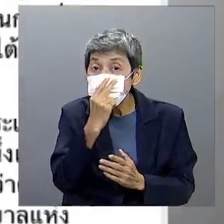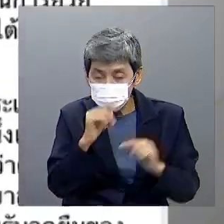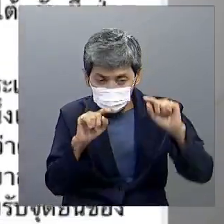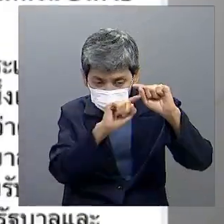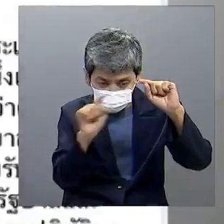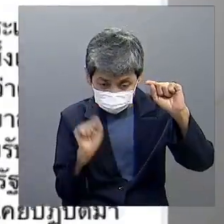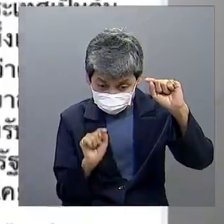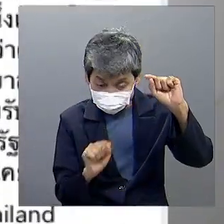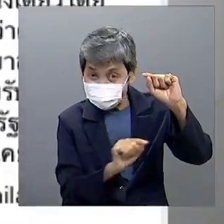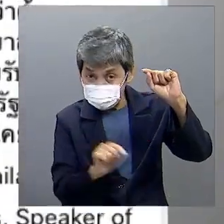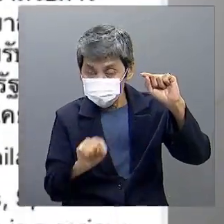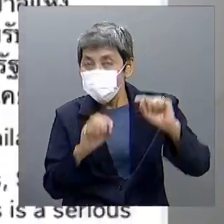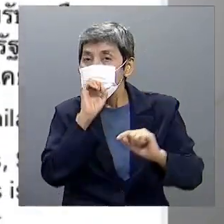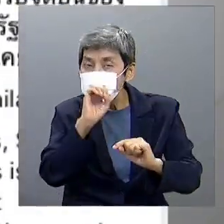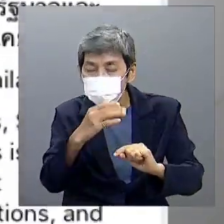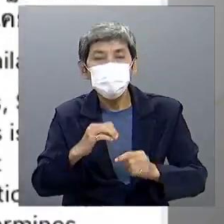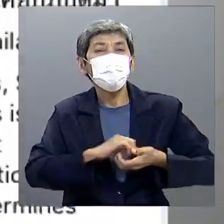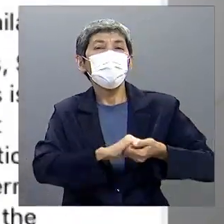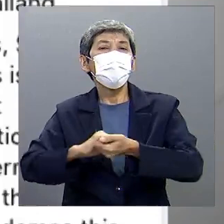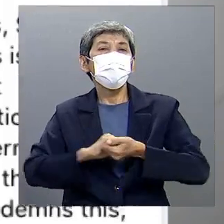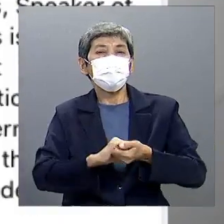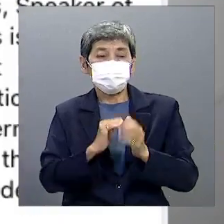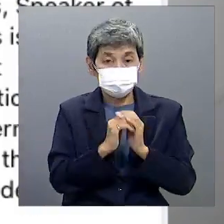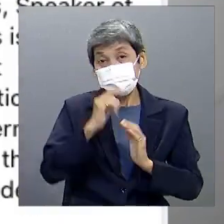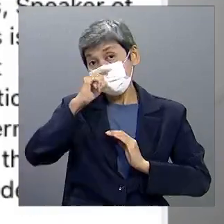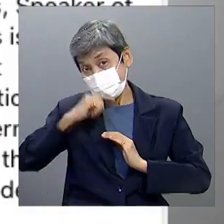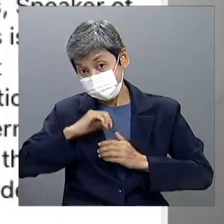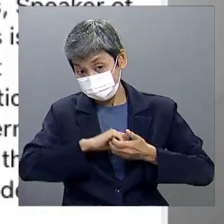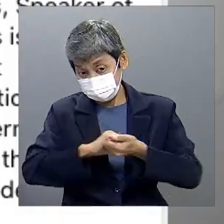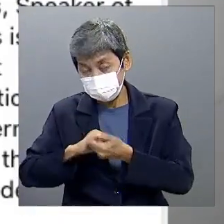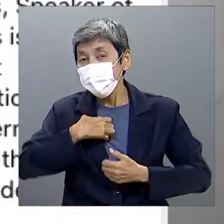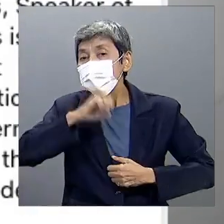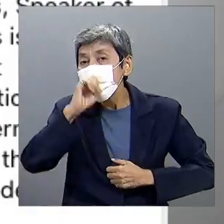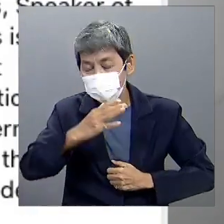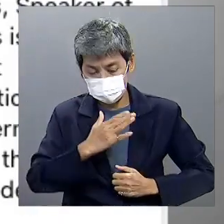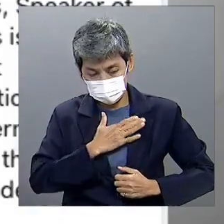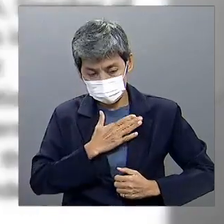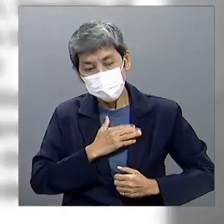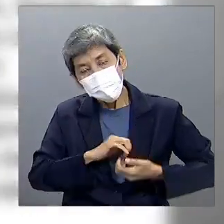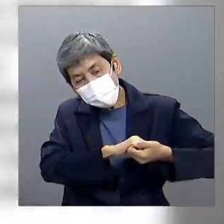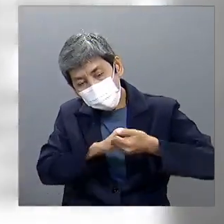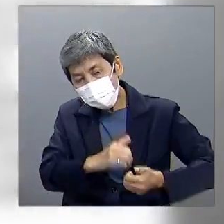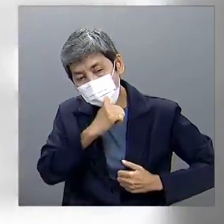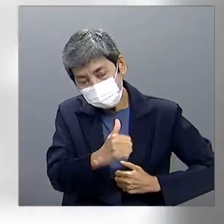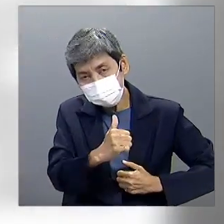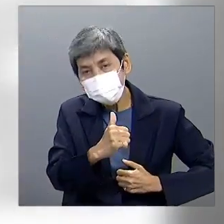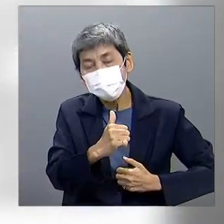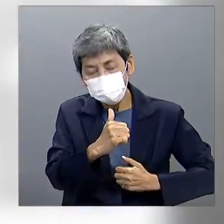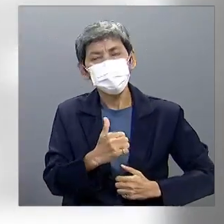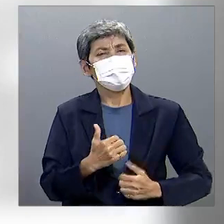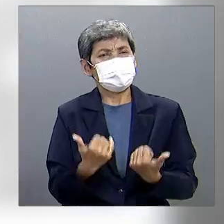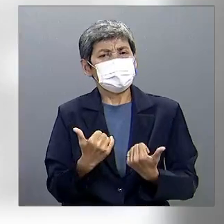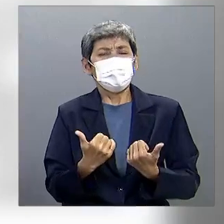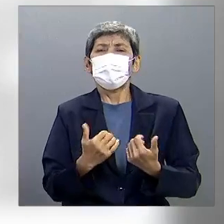มีการระบุถึงความสัมพันธ์ระหว่างจีนและไทยย้ำถึงการเป็นประเทศเพื่อนบ้านที่ดีพร้อมระบุว่านับตั้งแต่การสถาปนา